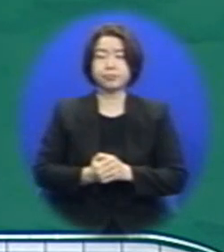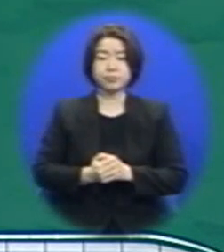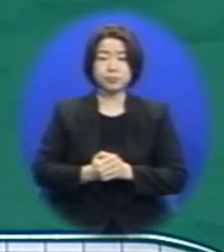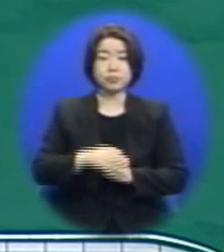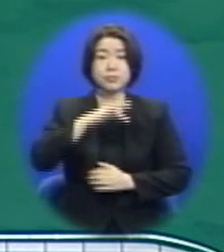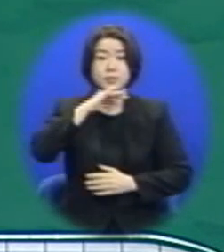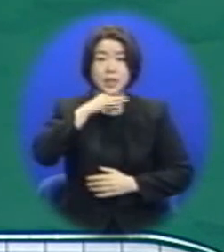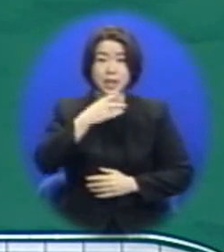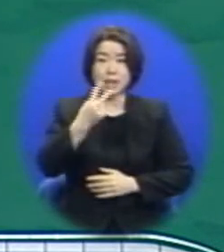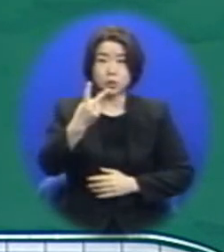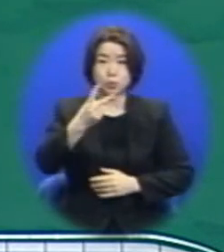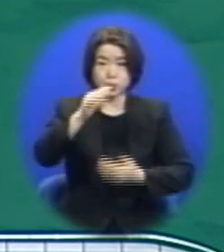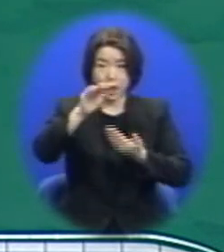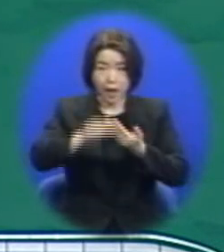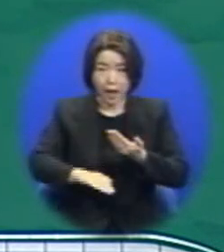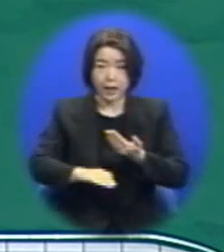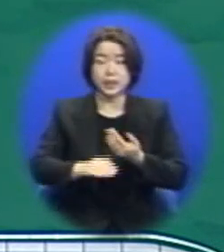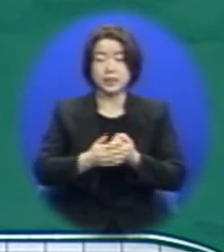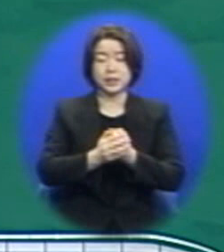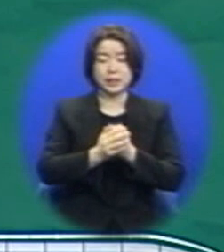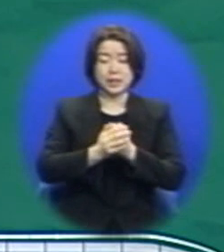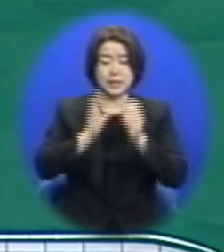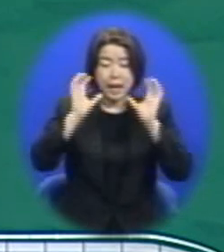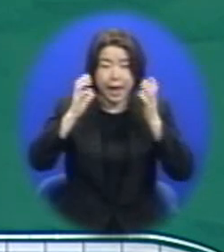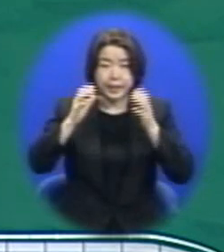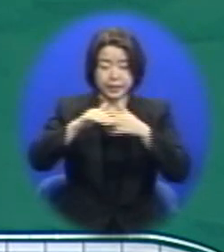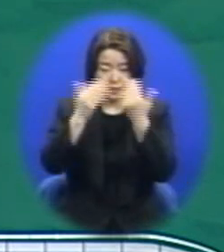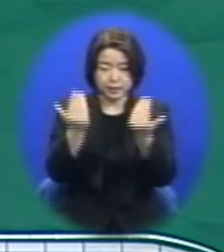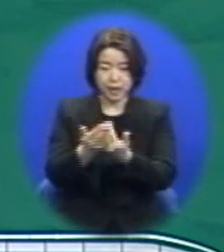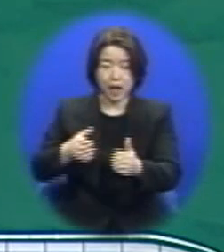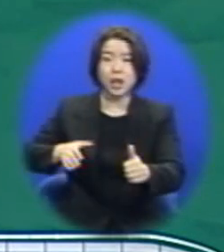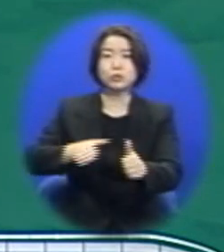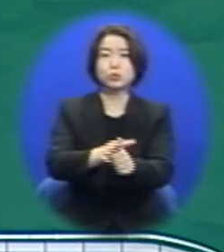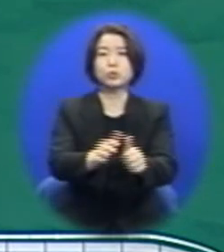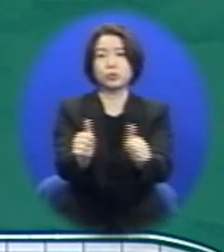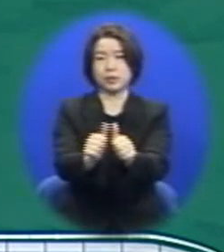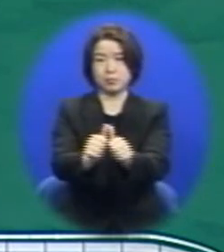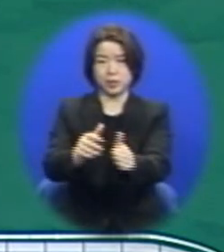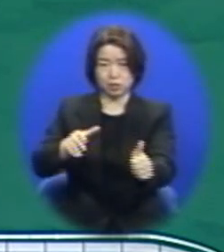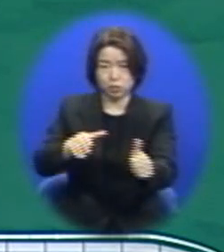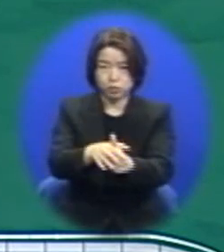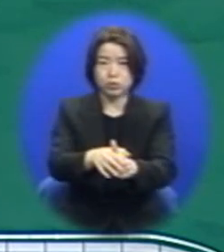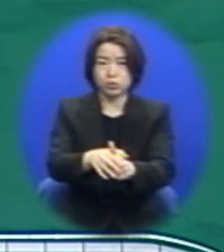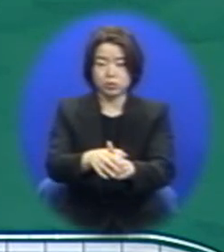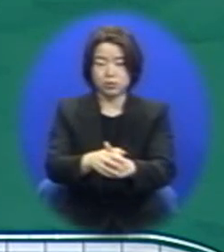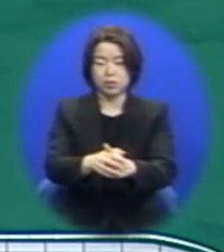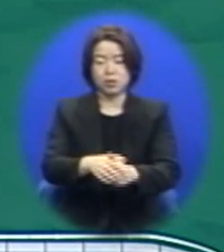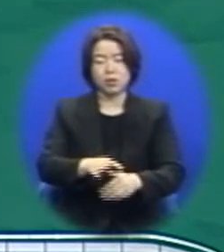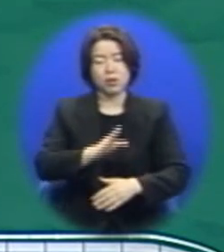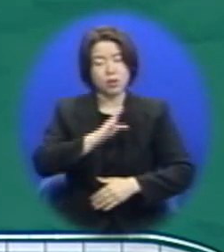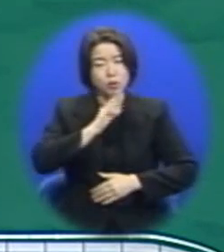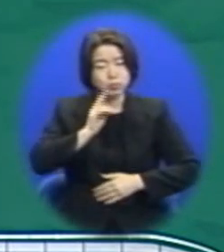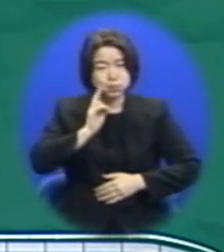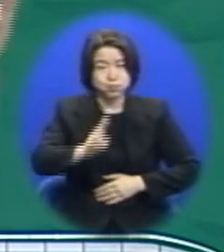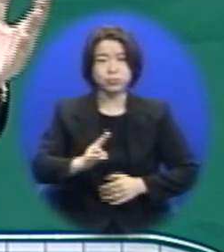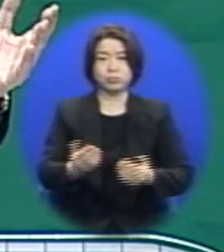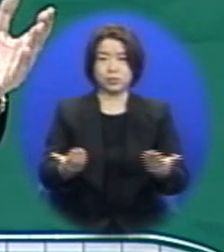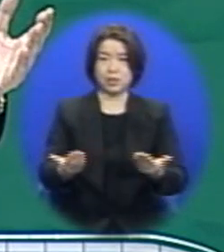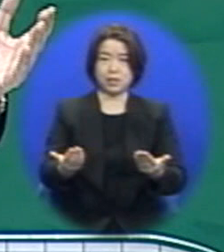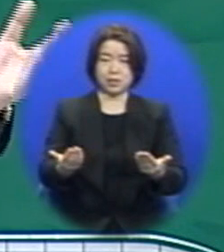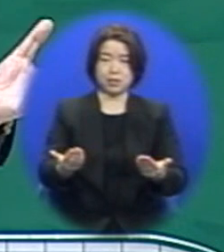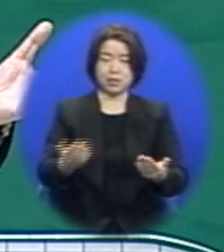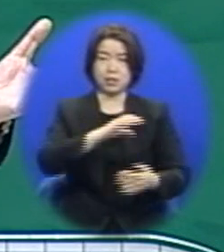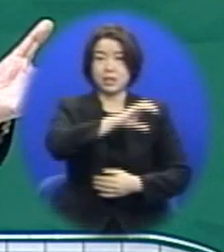2살 이하의 어린 아기를 다 죽여버립니다. 남자아이를. 정말 끔찍한 일이